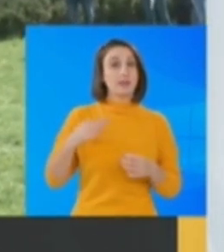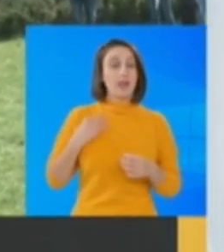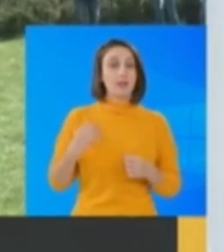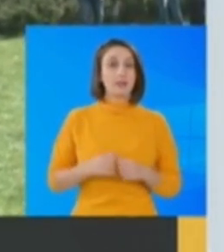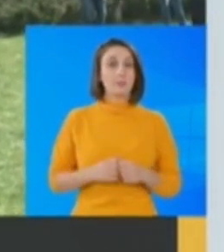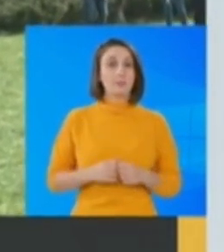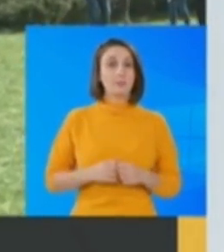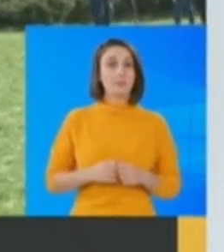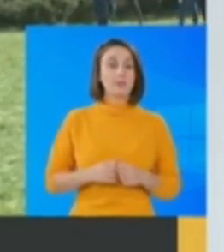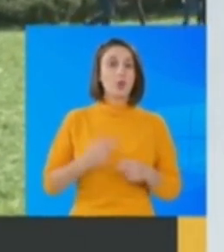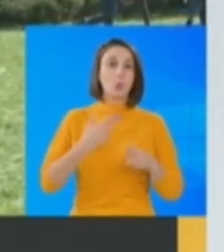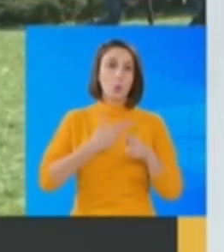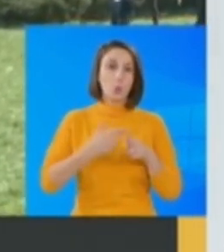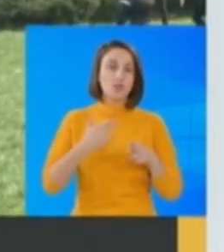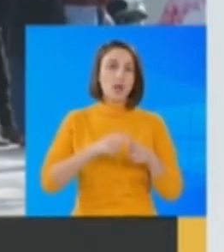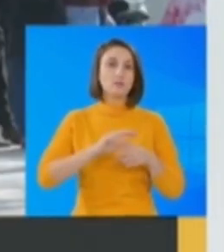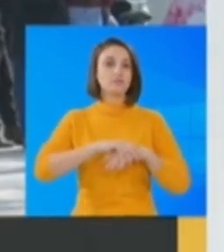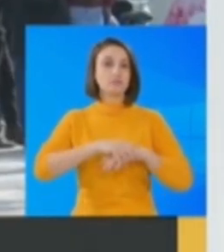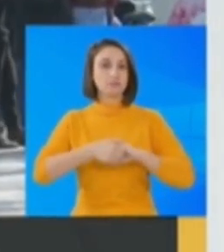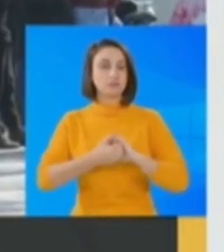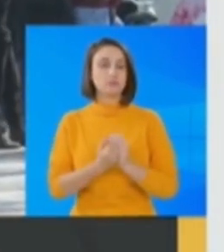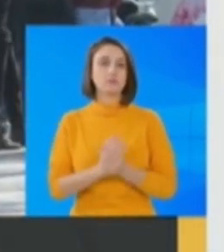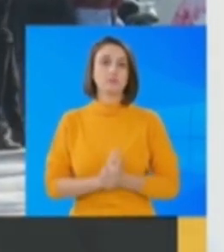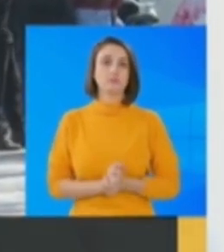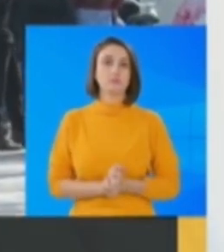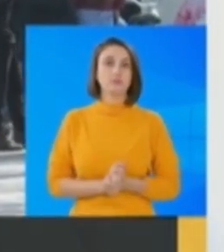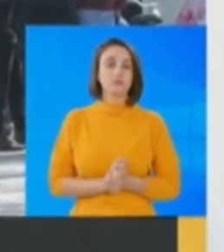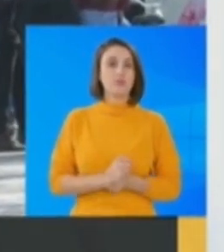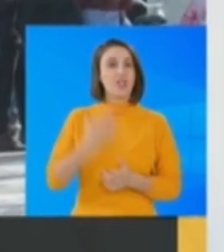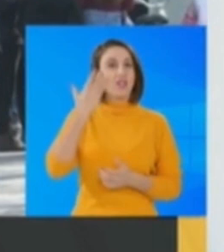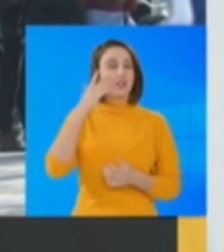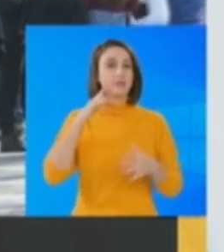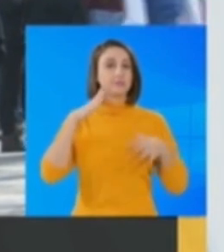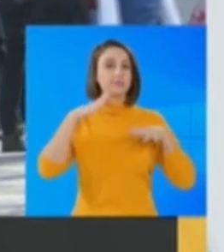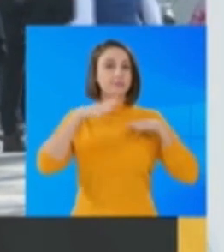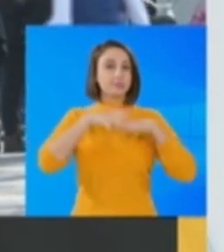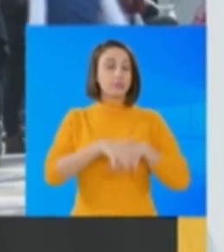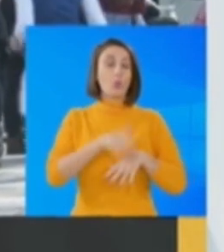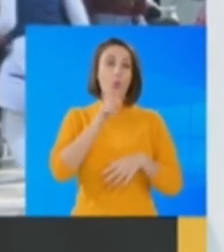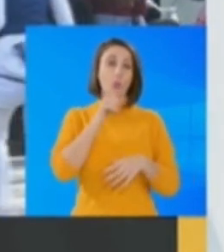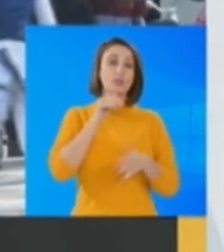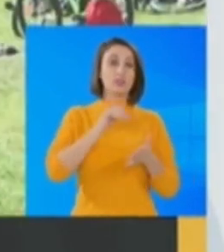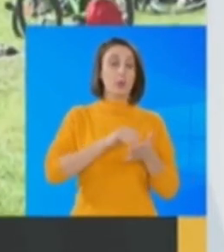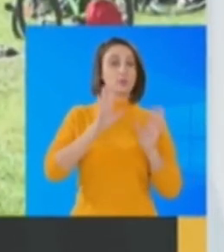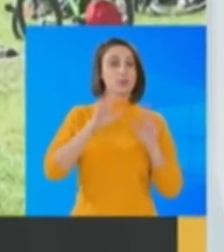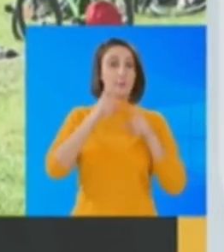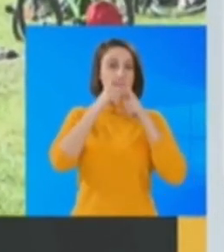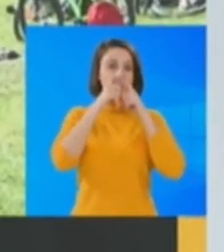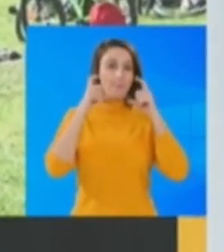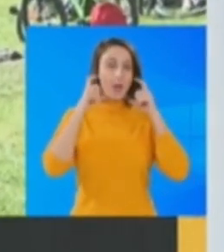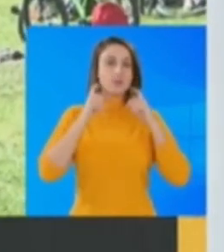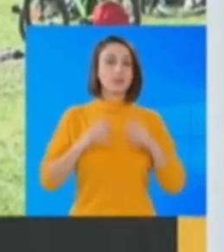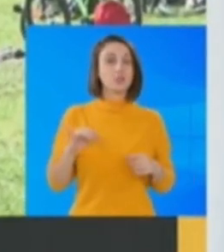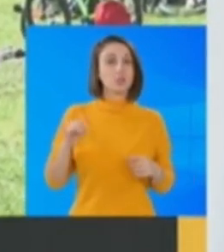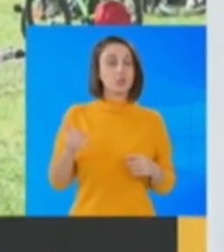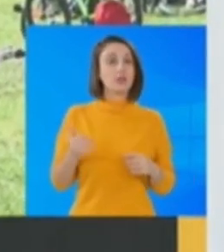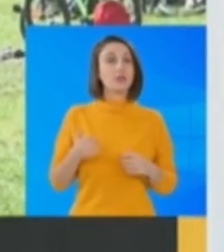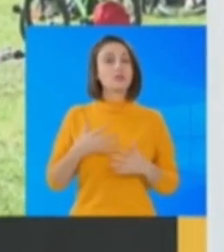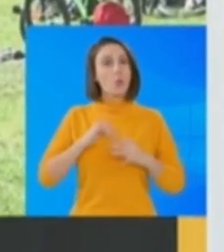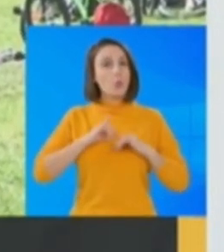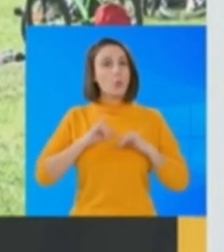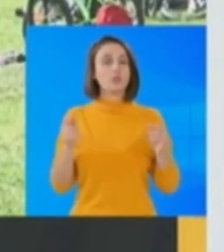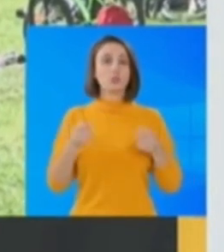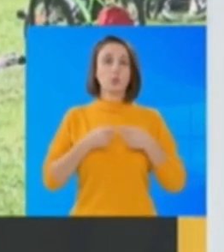măsurile sanitare, și anume dezinfectarea, evitarea aglomerării, acolo unde este necesar purtarea măștii